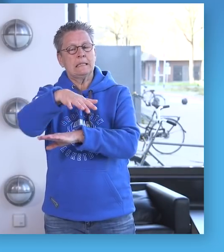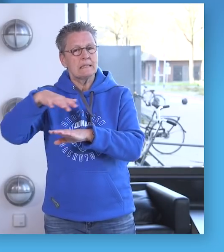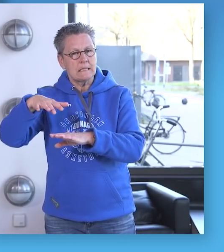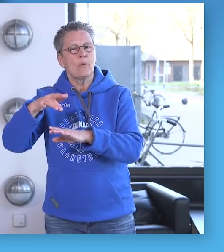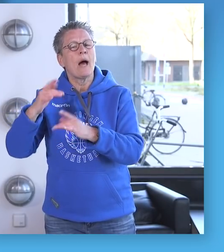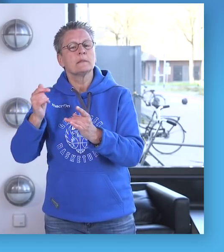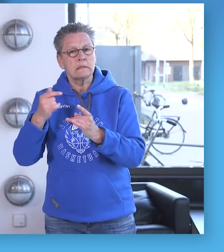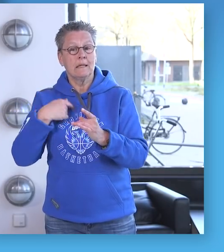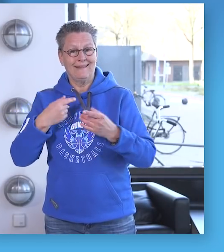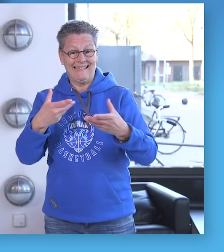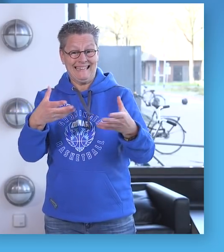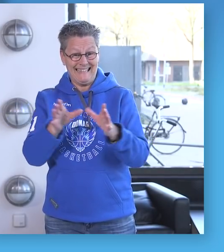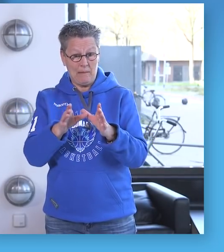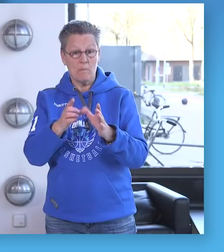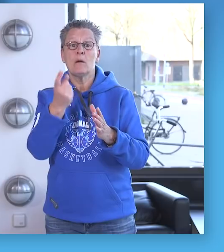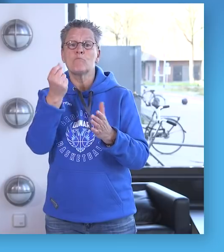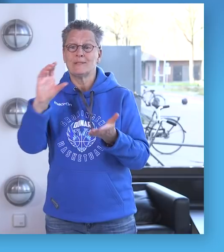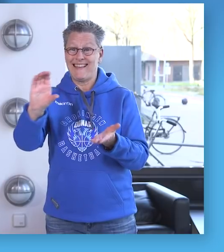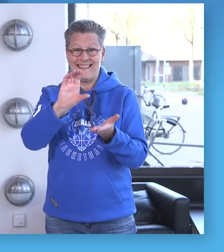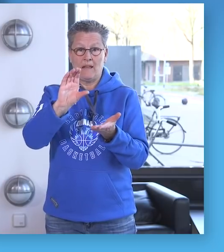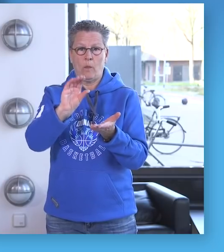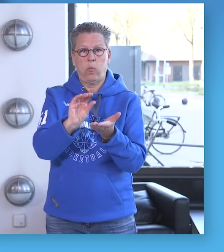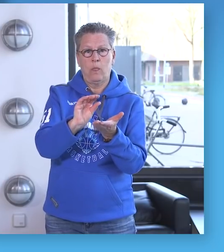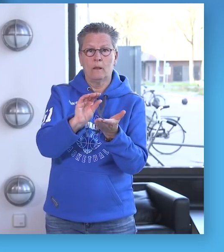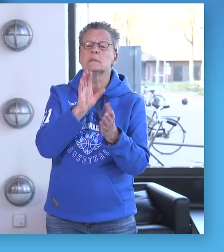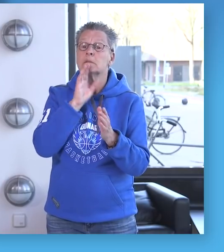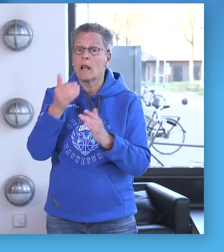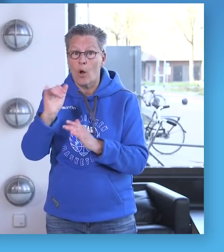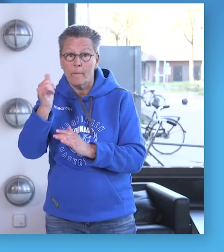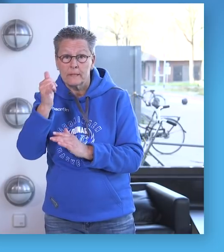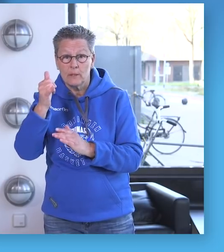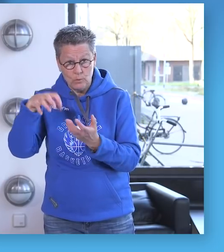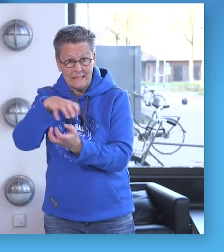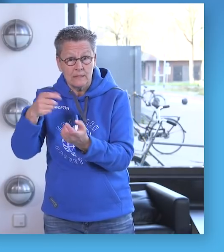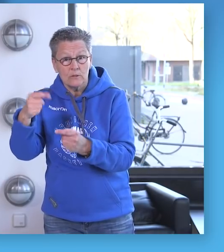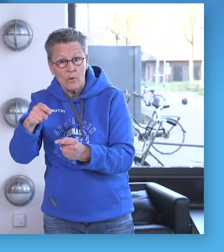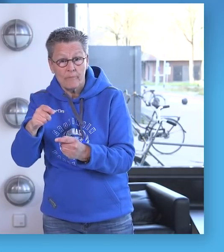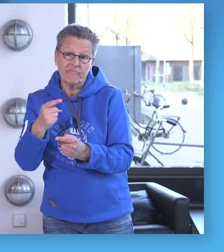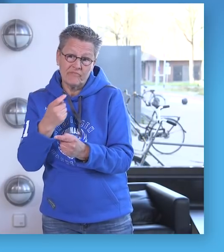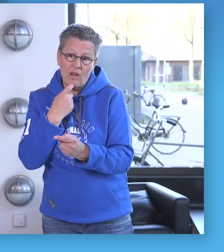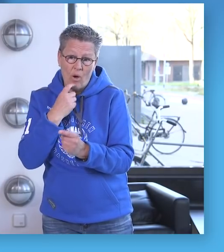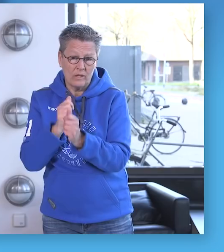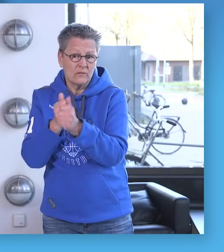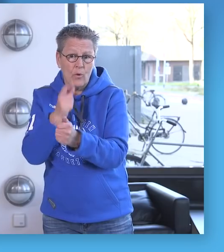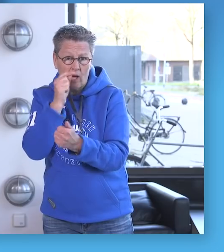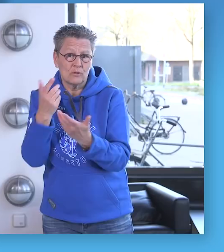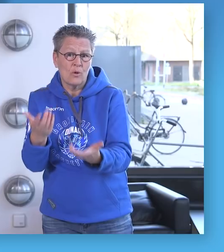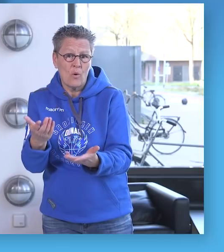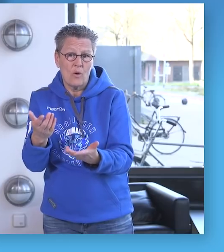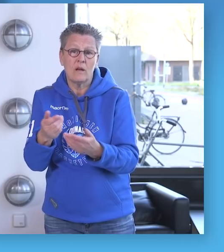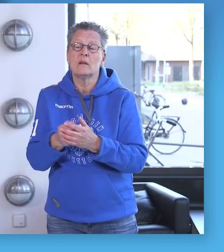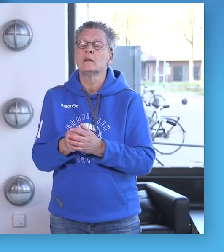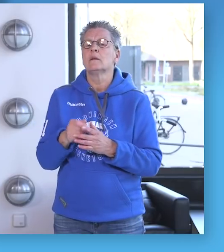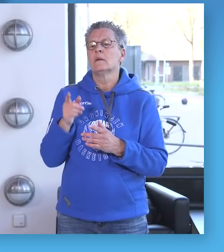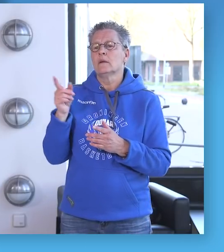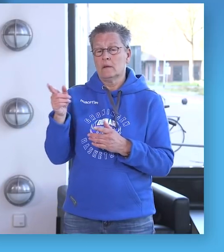lagere budgetten hadden. En als we nu weer in een crisis komen, dan zou dat een logisch gevolg zijn natuurlijk. Ja, maar even specifiek ook de toekomst.